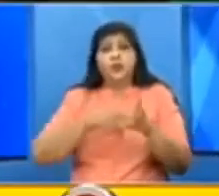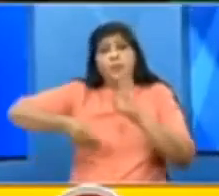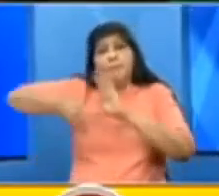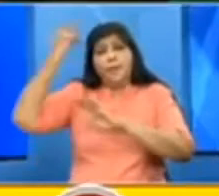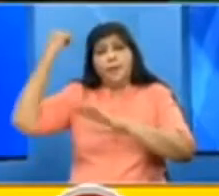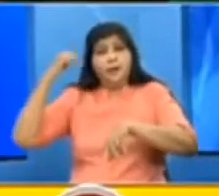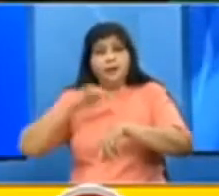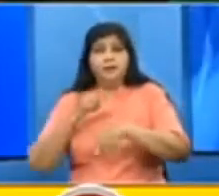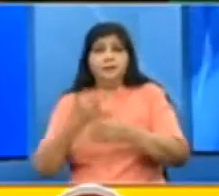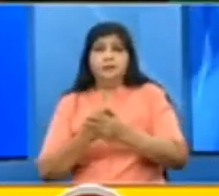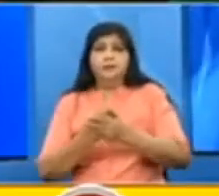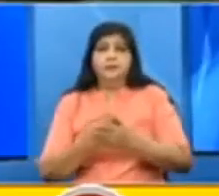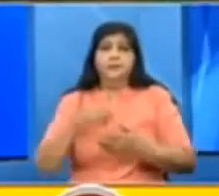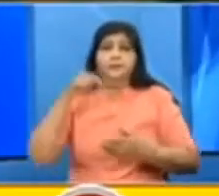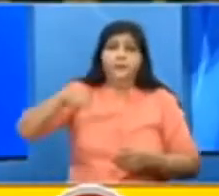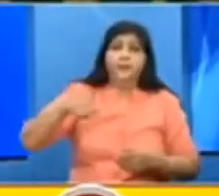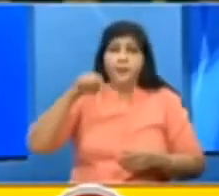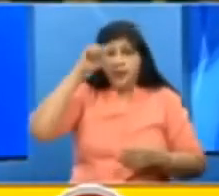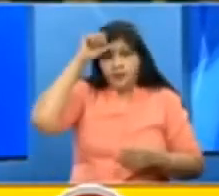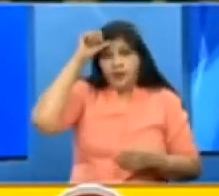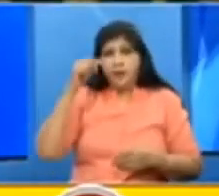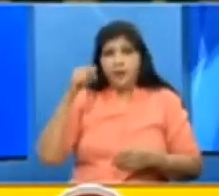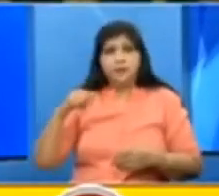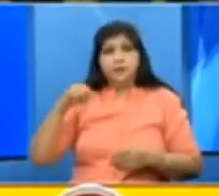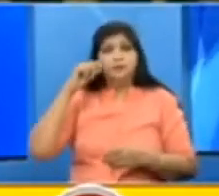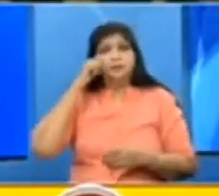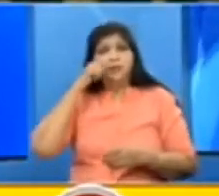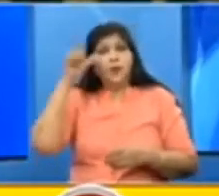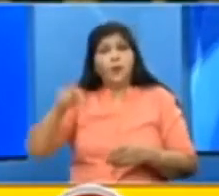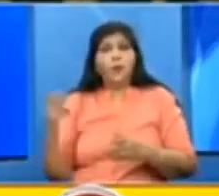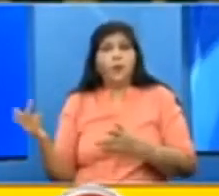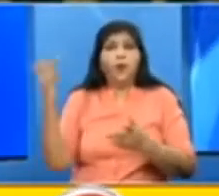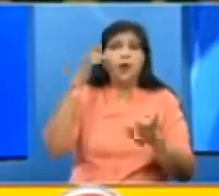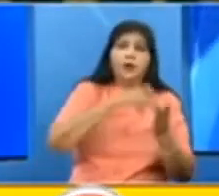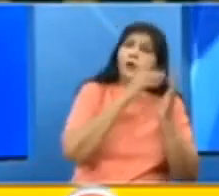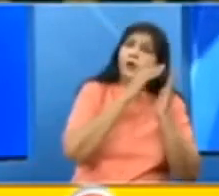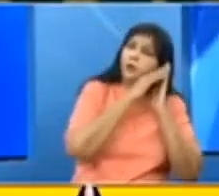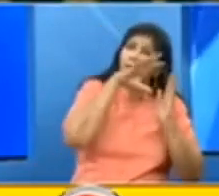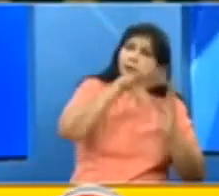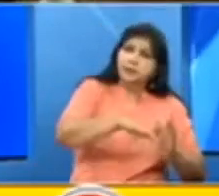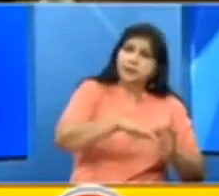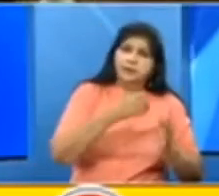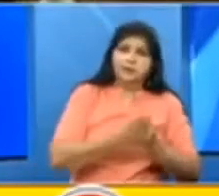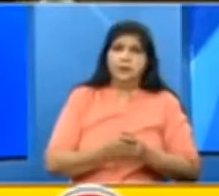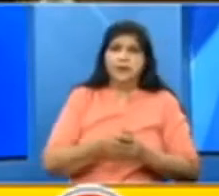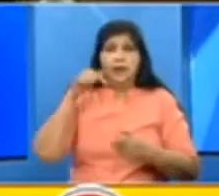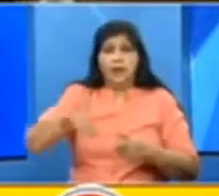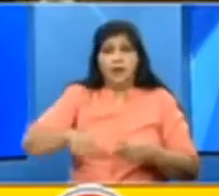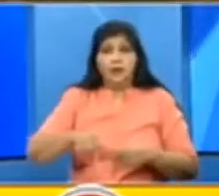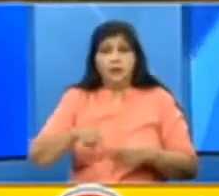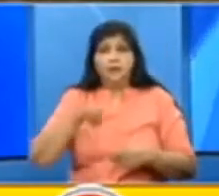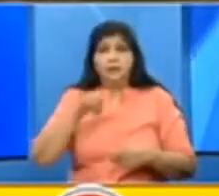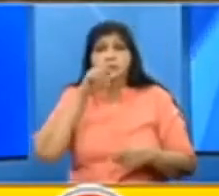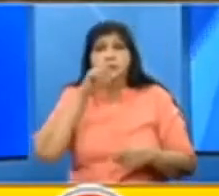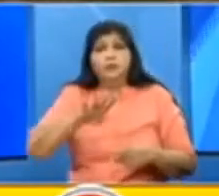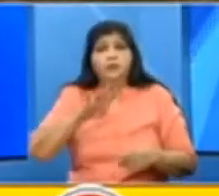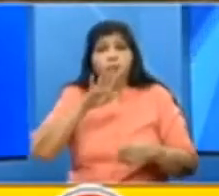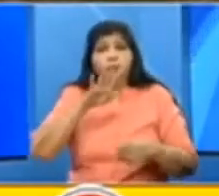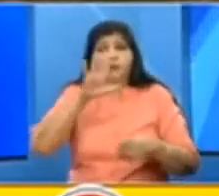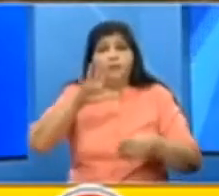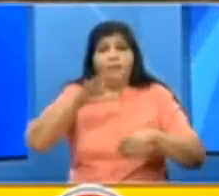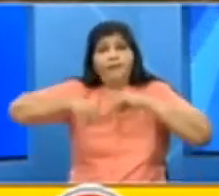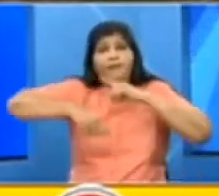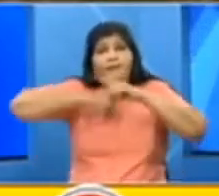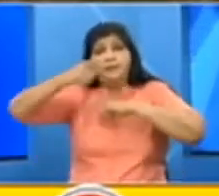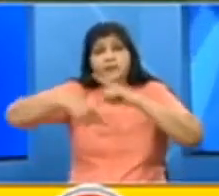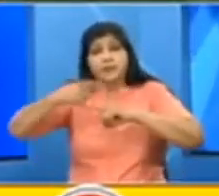पहले भारत से लोग वहां गए और उसे ही अपना घर बना लिया। आज चौथी, 5वीं पीढ़ी वहां